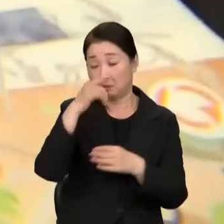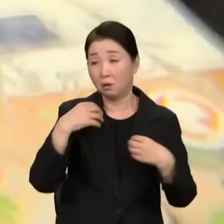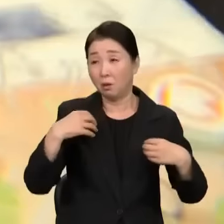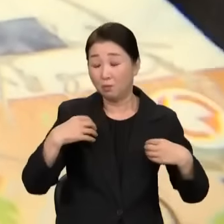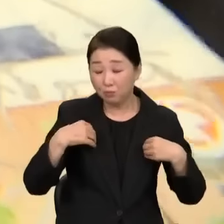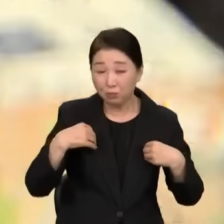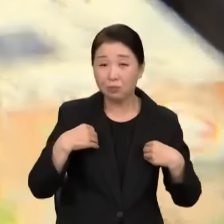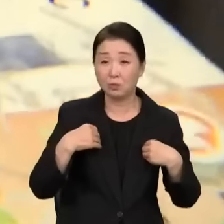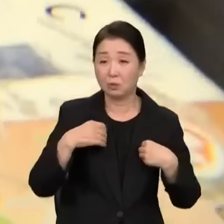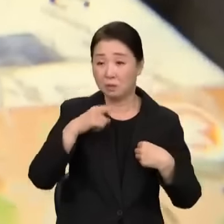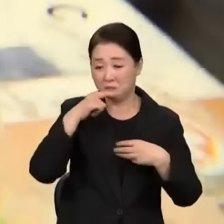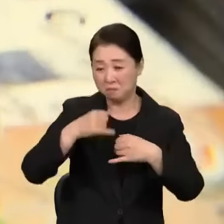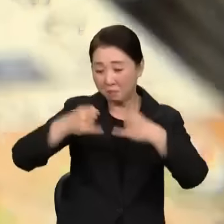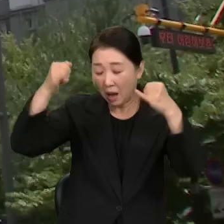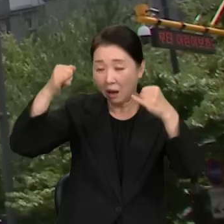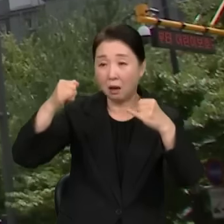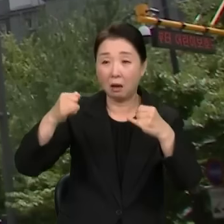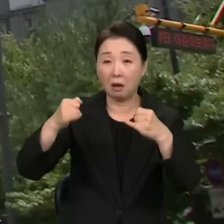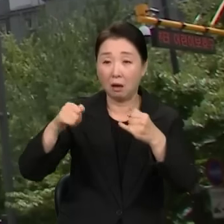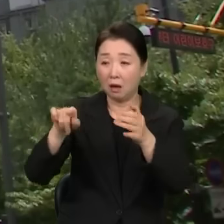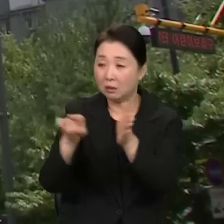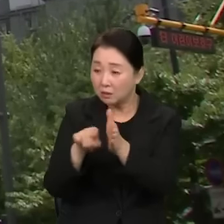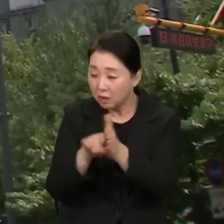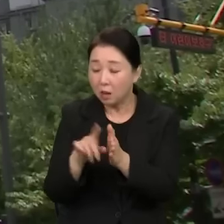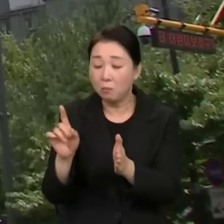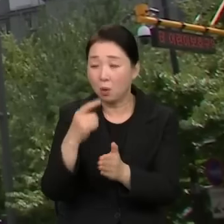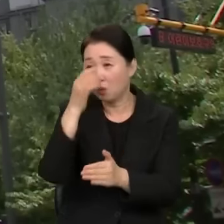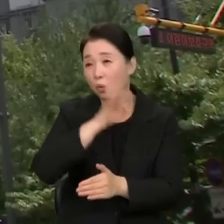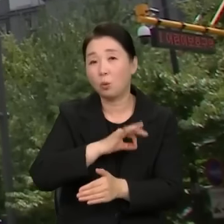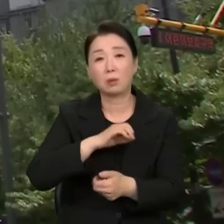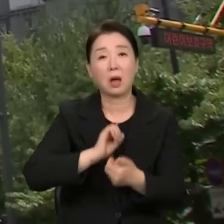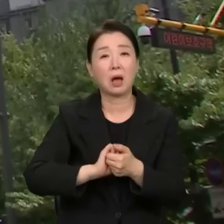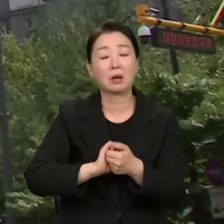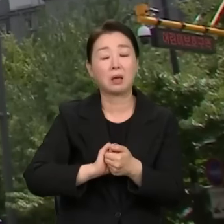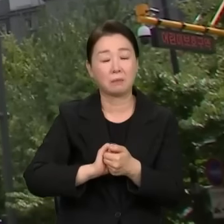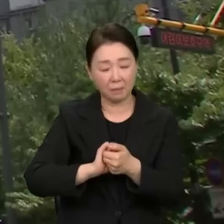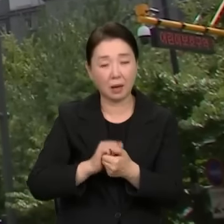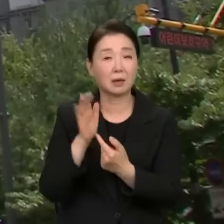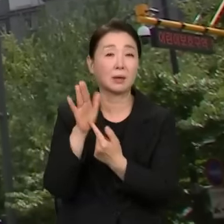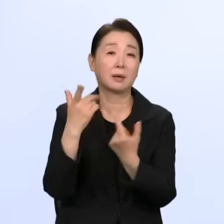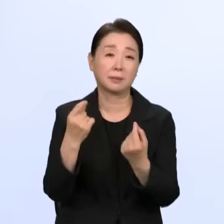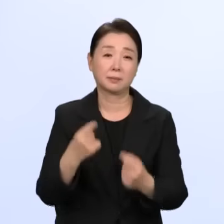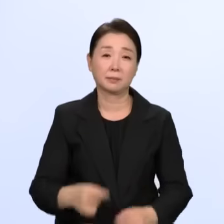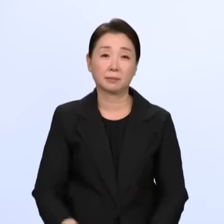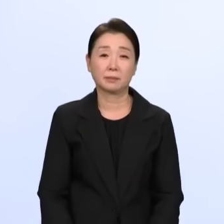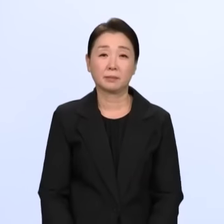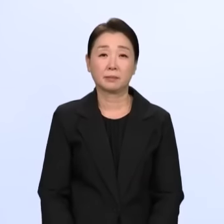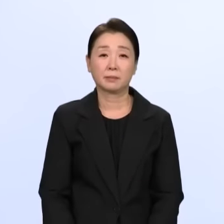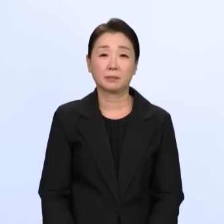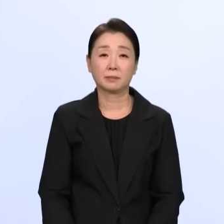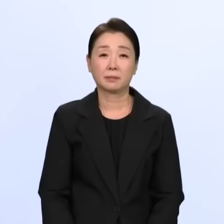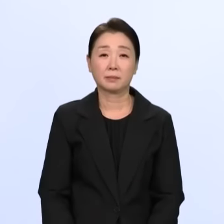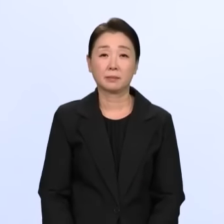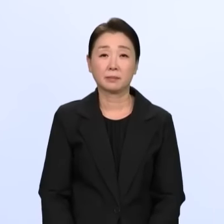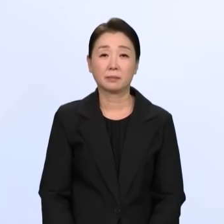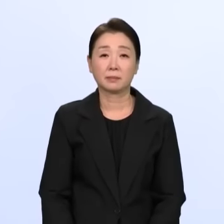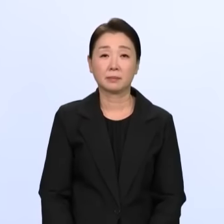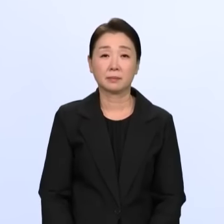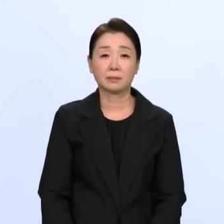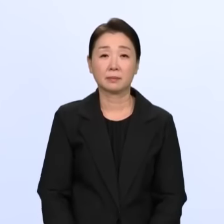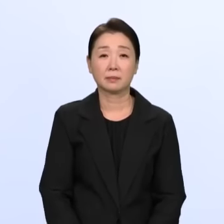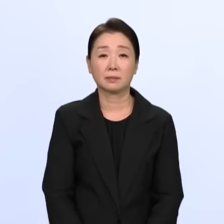가게 부채 대책 실내뿐 아니라 효과에도 한계가 드러났다 지적이 나옵니다 JTBC